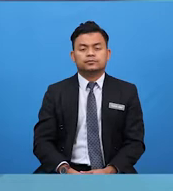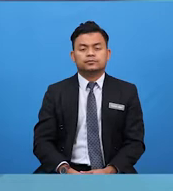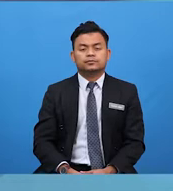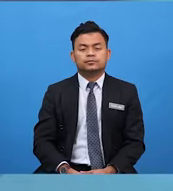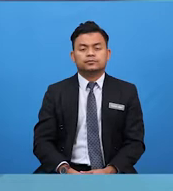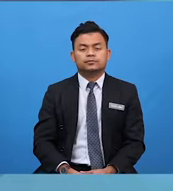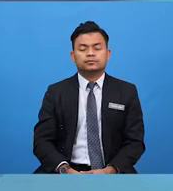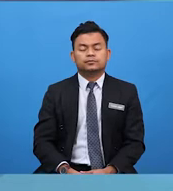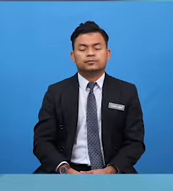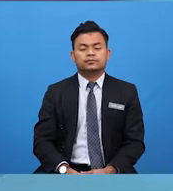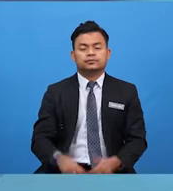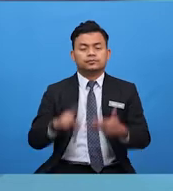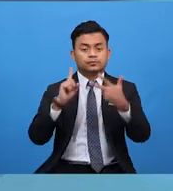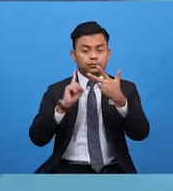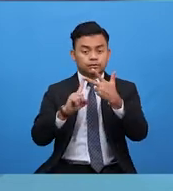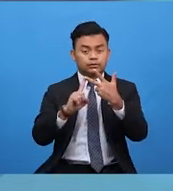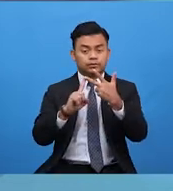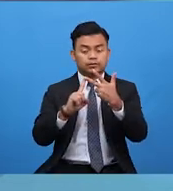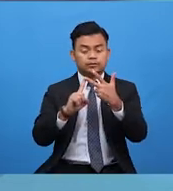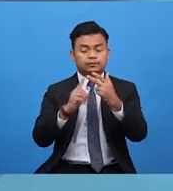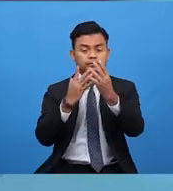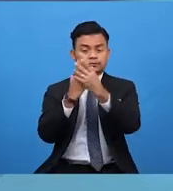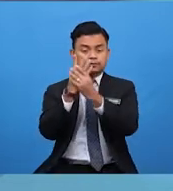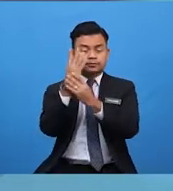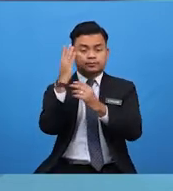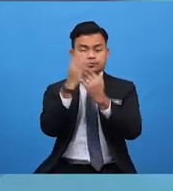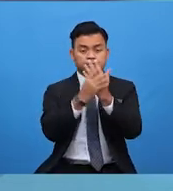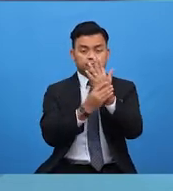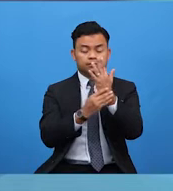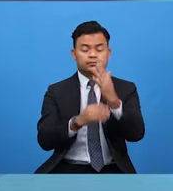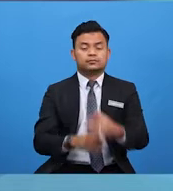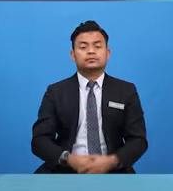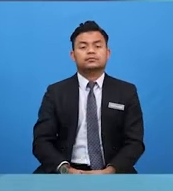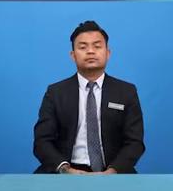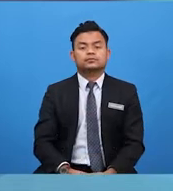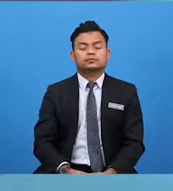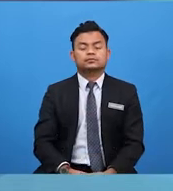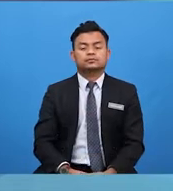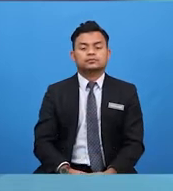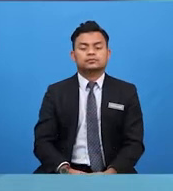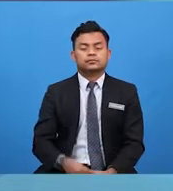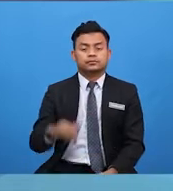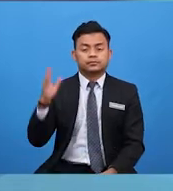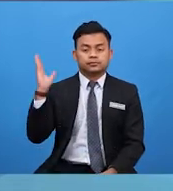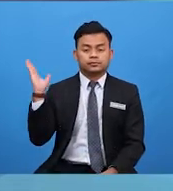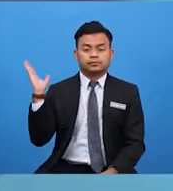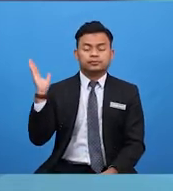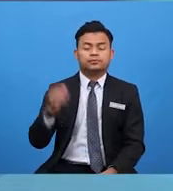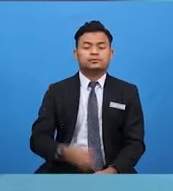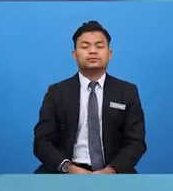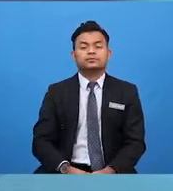batik. Ketiga, sarung tangan getah yang tebal merupakan alat pelindungan